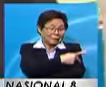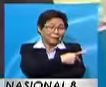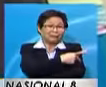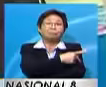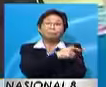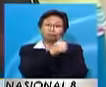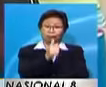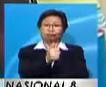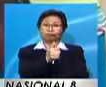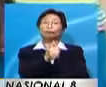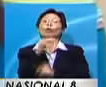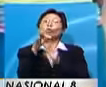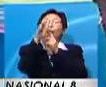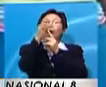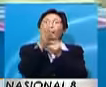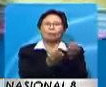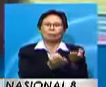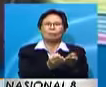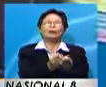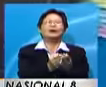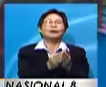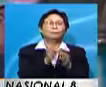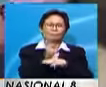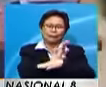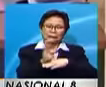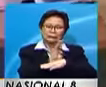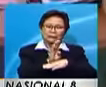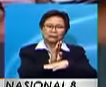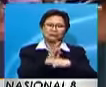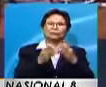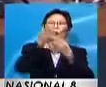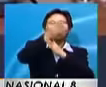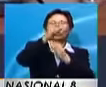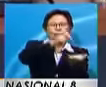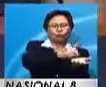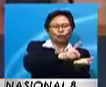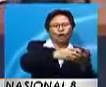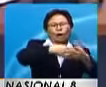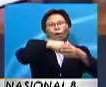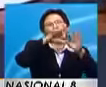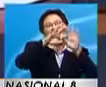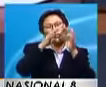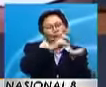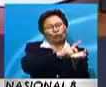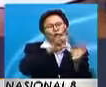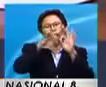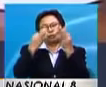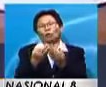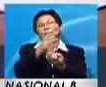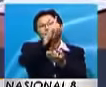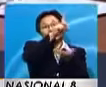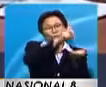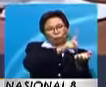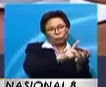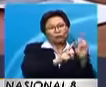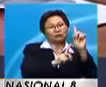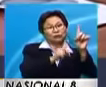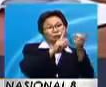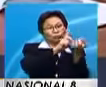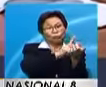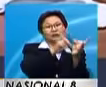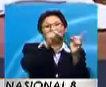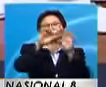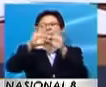itu Iya beroperasi dengan mengaplikasikan konsep dokter keluarga yaitu satu dokter satu